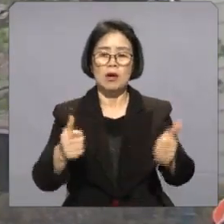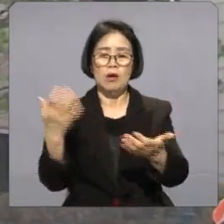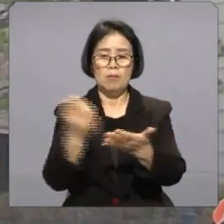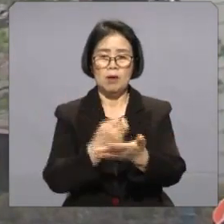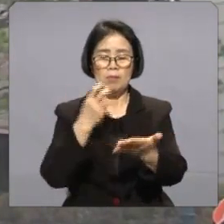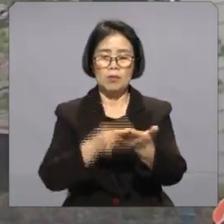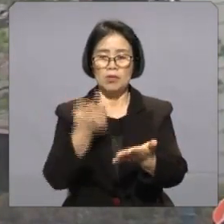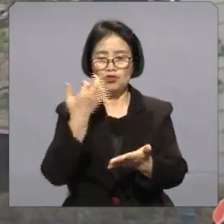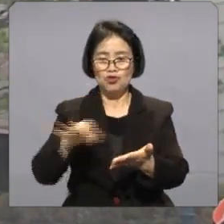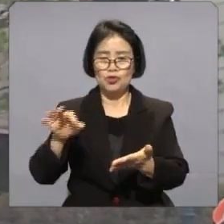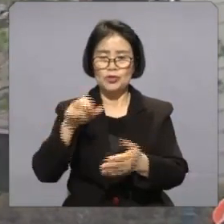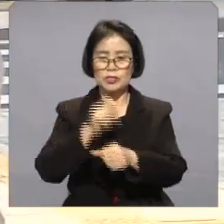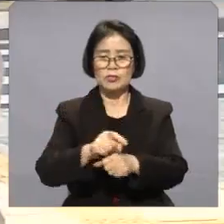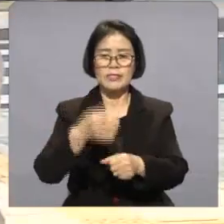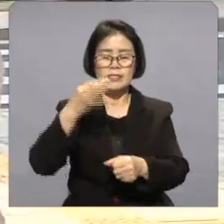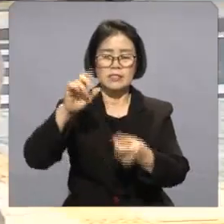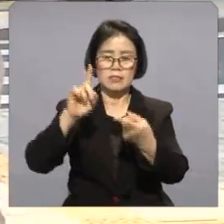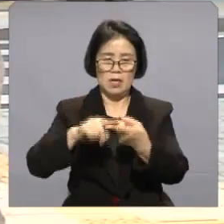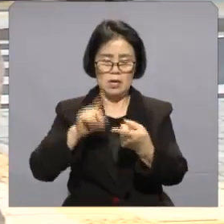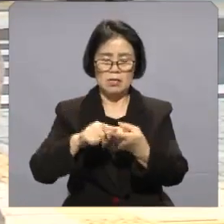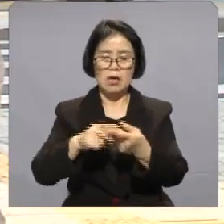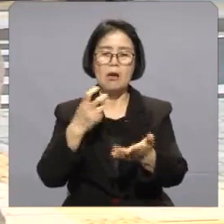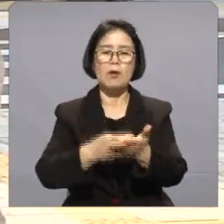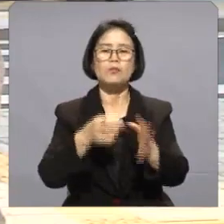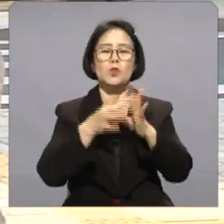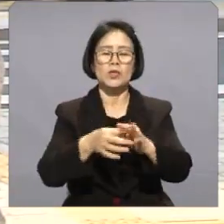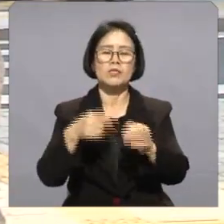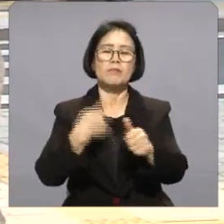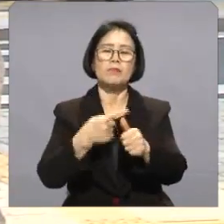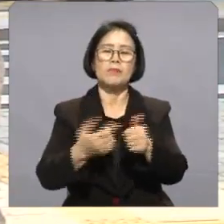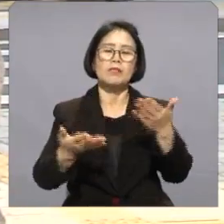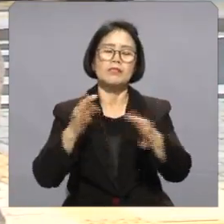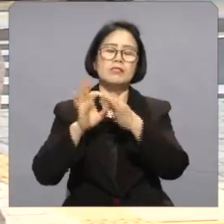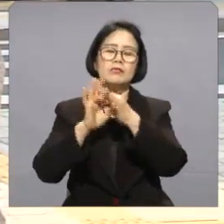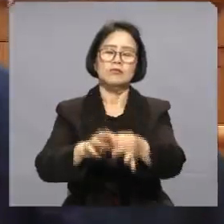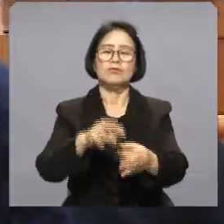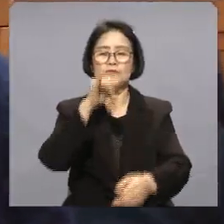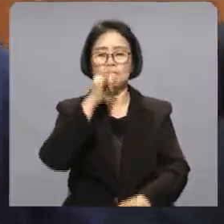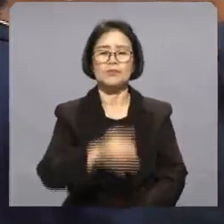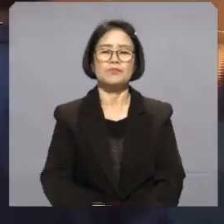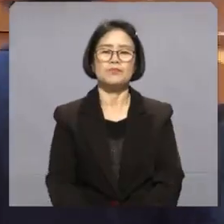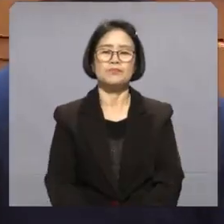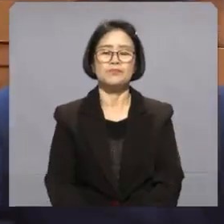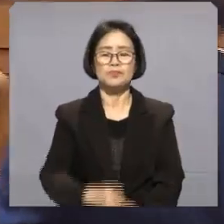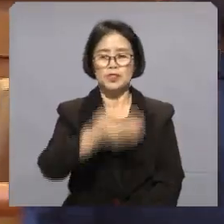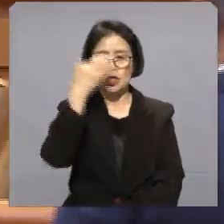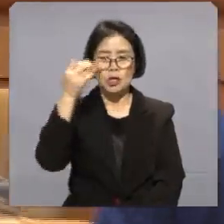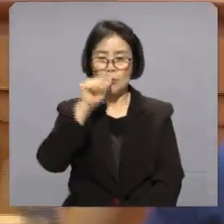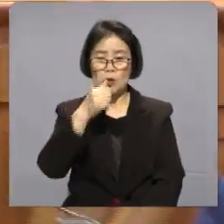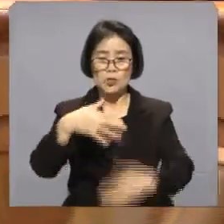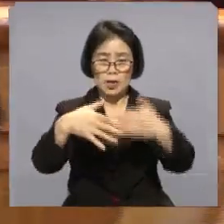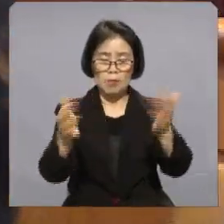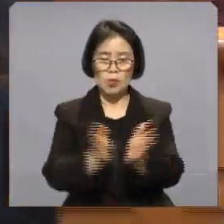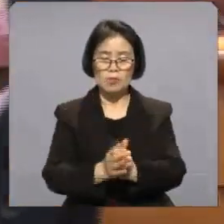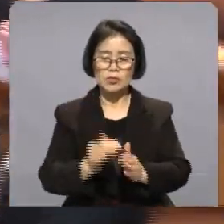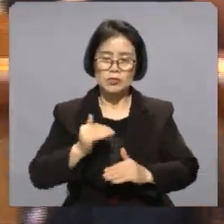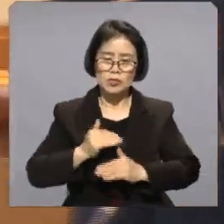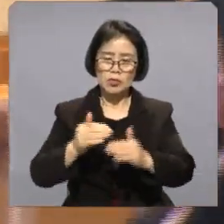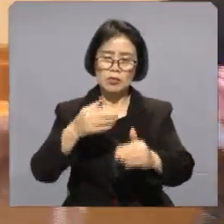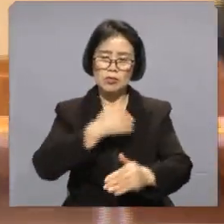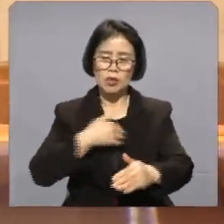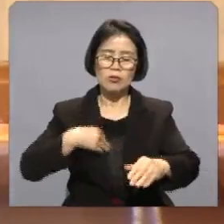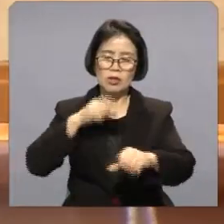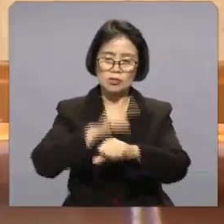검수완박법의 유효성을 인정한 것에 대해 법조계에서 비판이 이어지고 있습니다. 청년 변호사 모임은 절차적